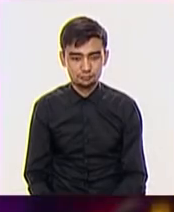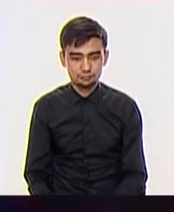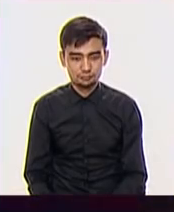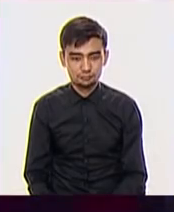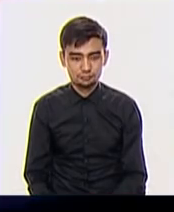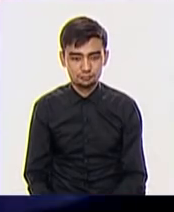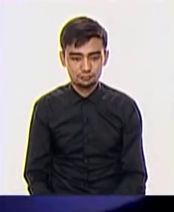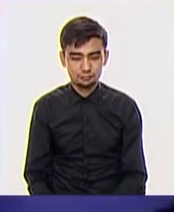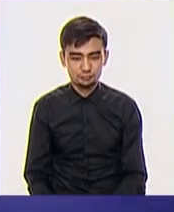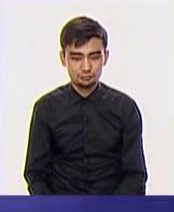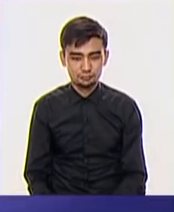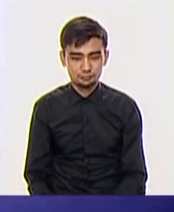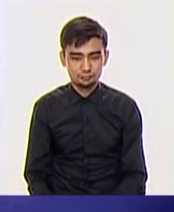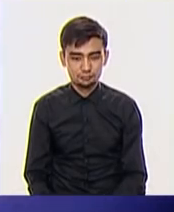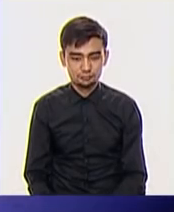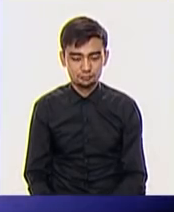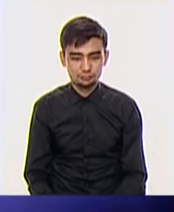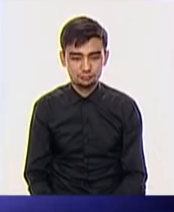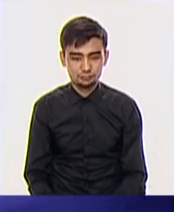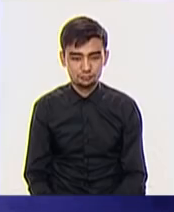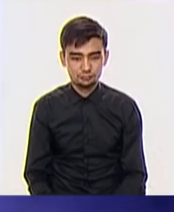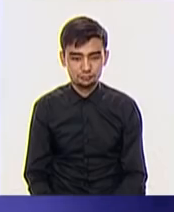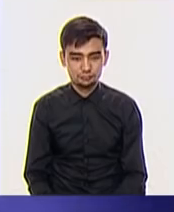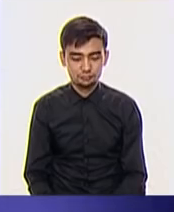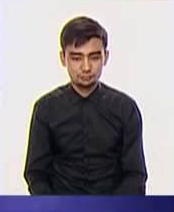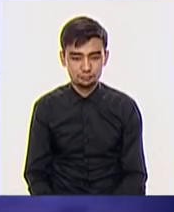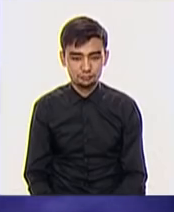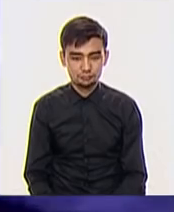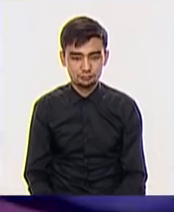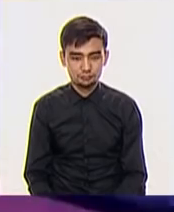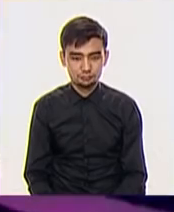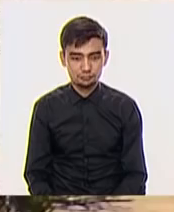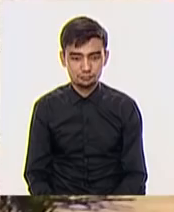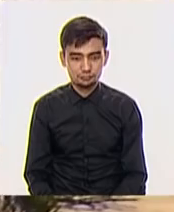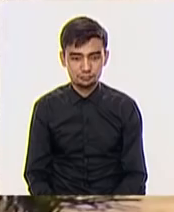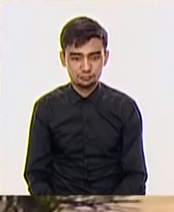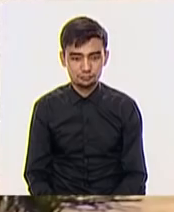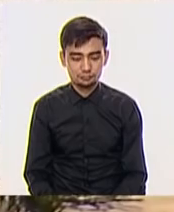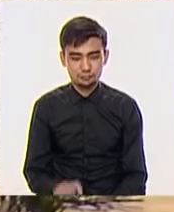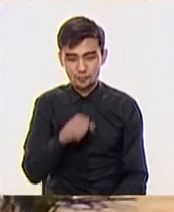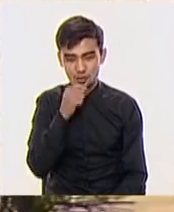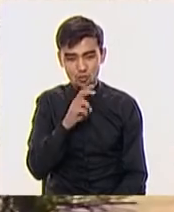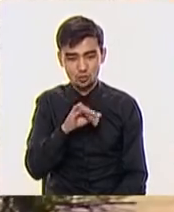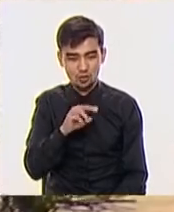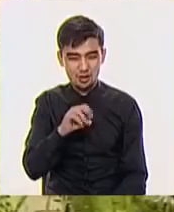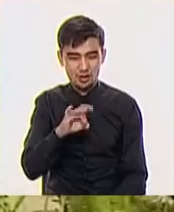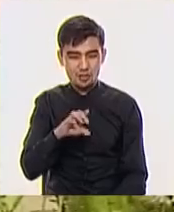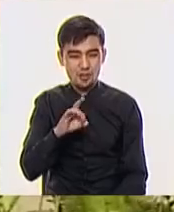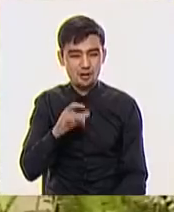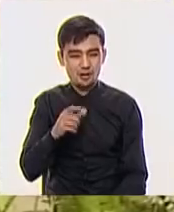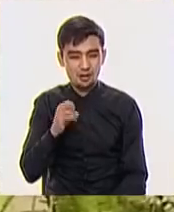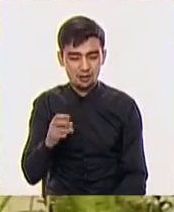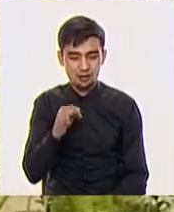қарамай, бір болайық арманай, мәңгі қалқамай. Әнші Құдайберген Бекш